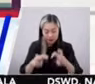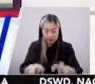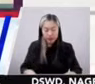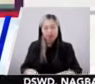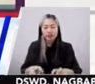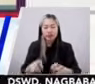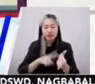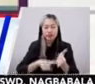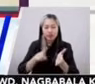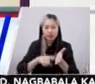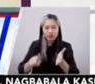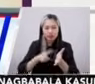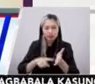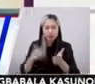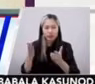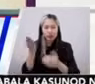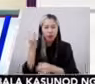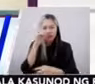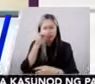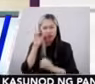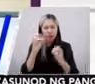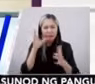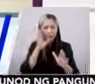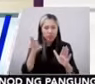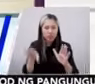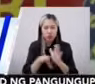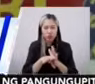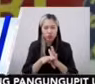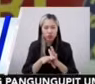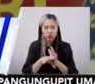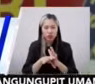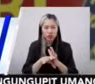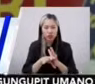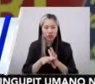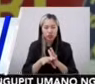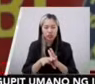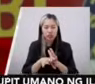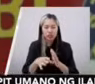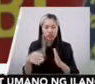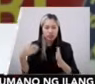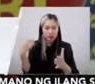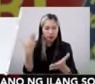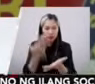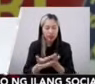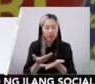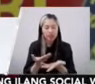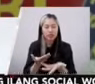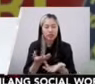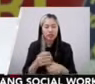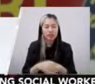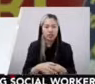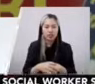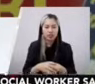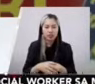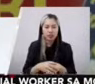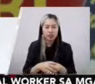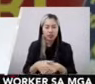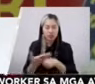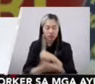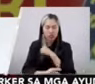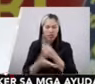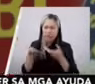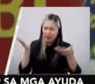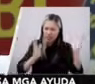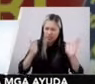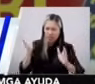itong kalakip na imahe ng pumasok sa kanilang bansa. Very high-tech ang Malaysia. Hindi pa